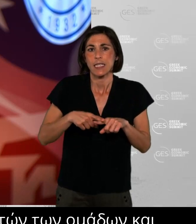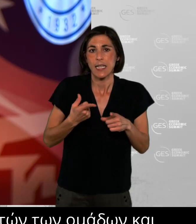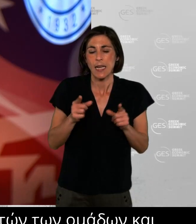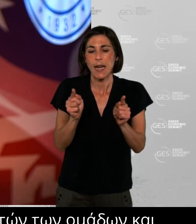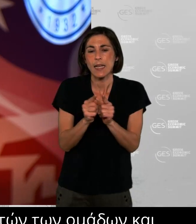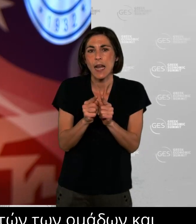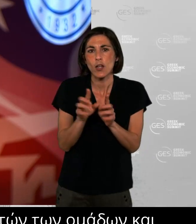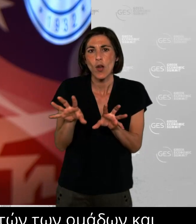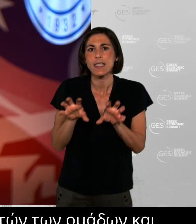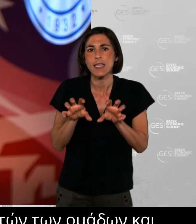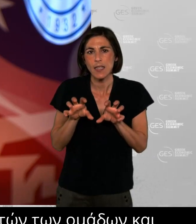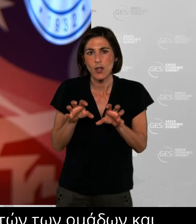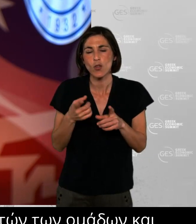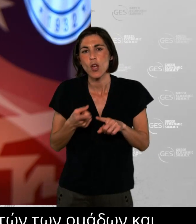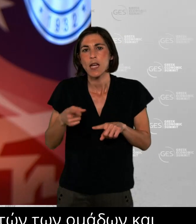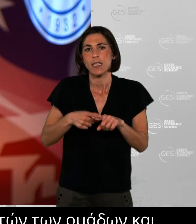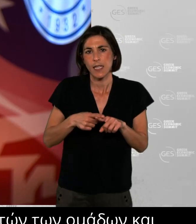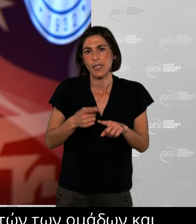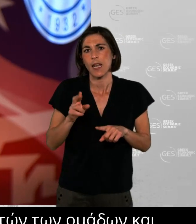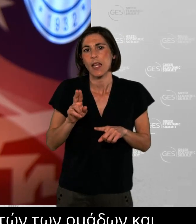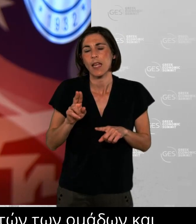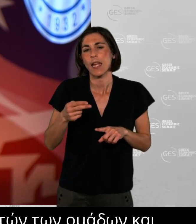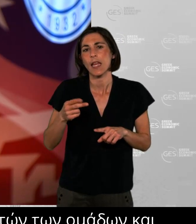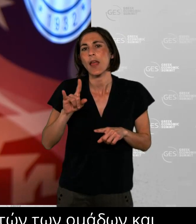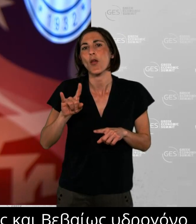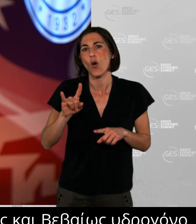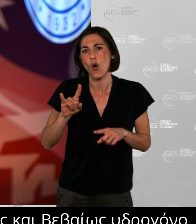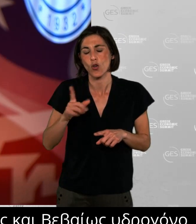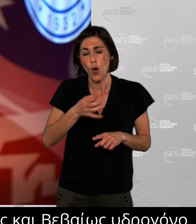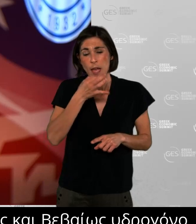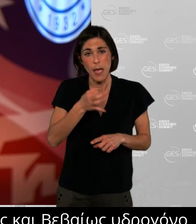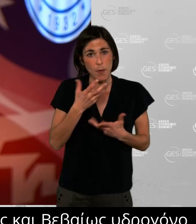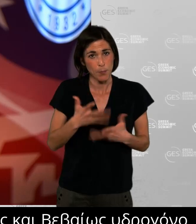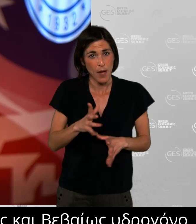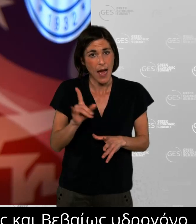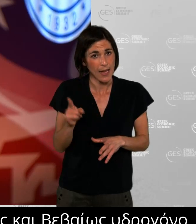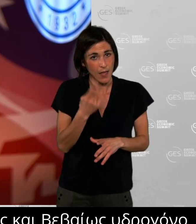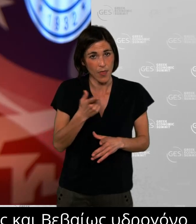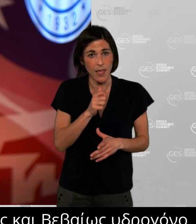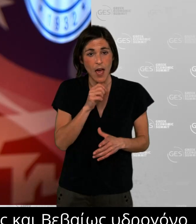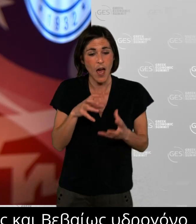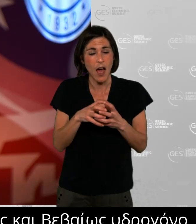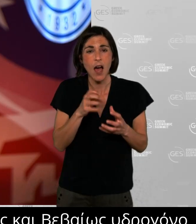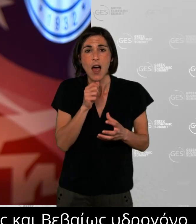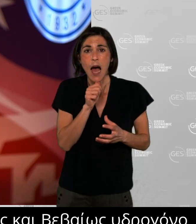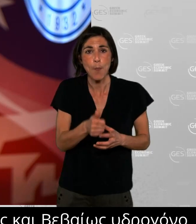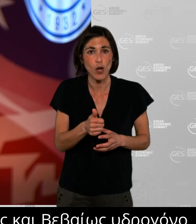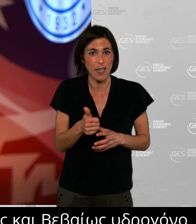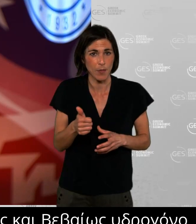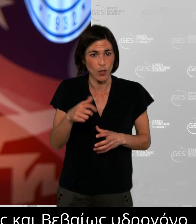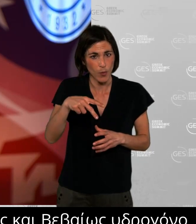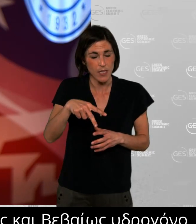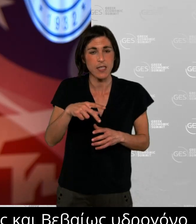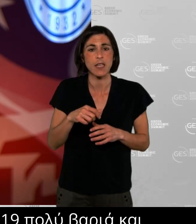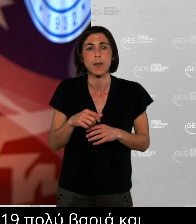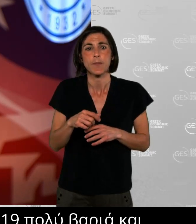και βεβαίως υδρογόνου. Επειδή μιλήσαμε ήδη για απολαγνητοποίηση, ένα από τα πολύ βαριά και δυνατά χαρτιά του Δημόκριτου η